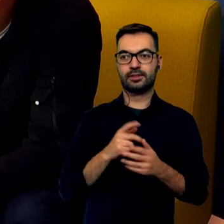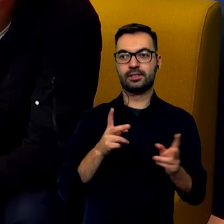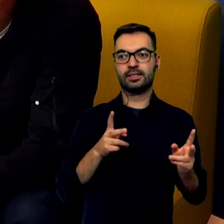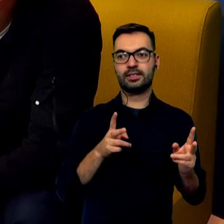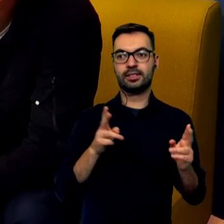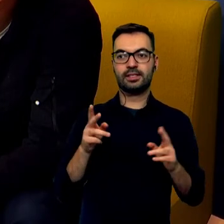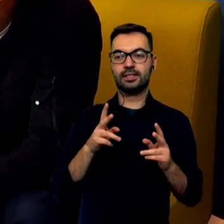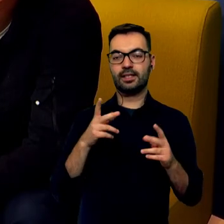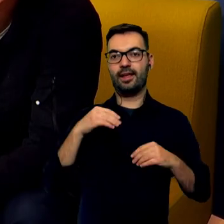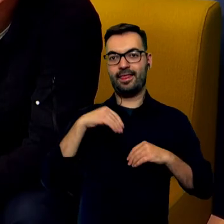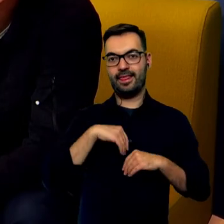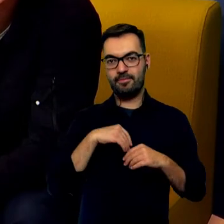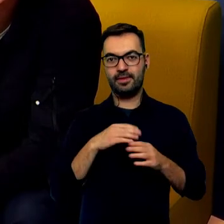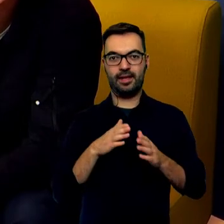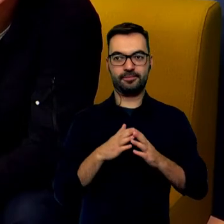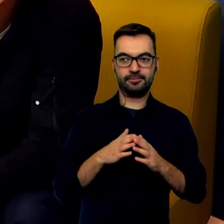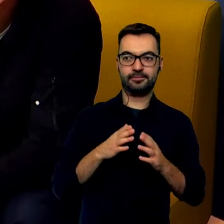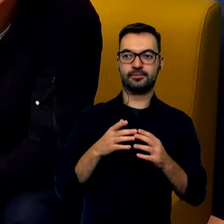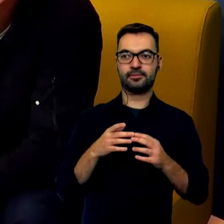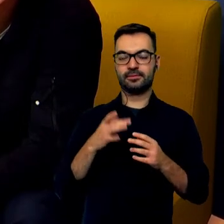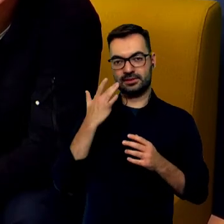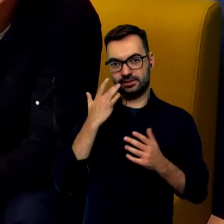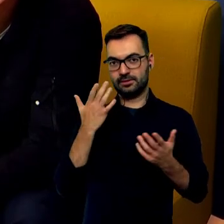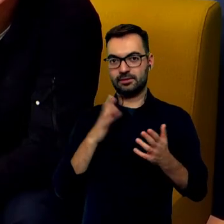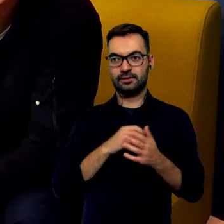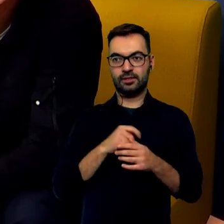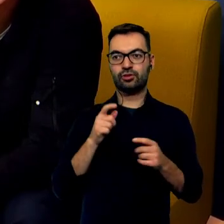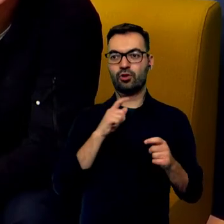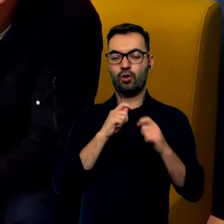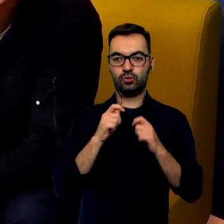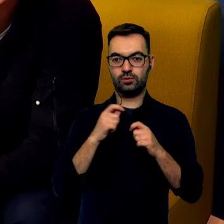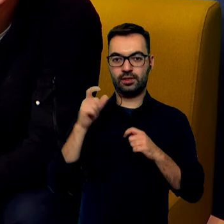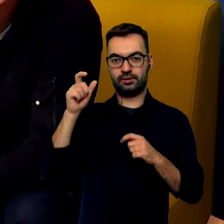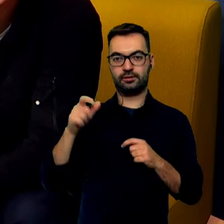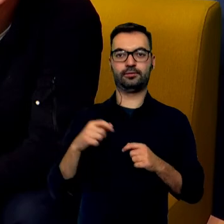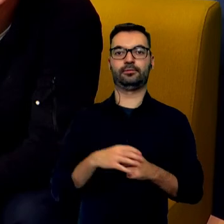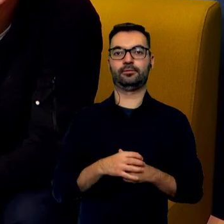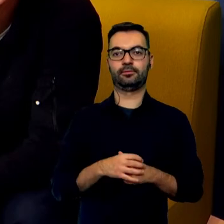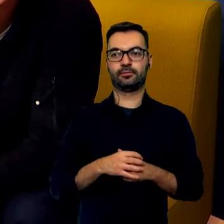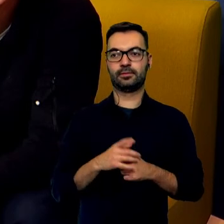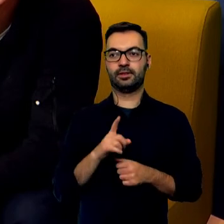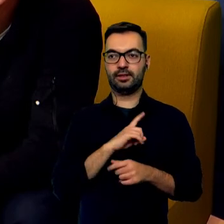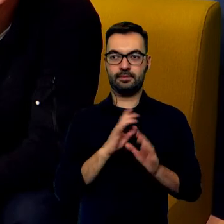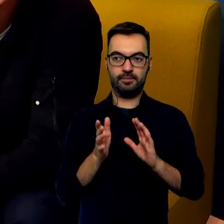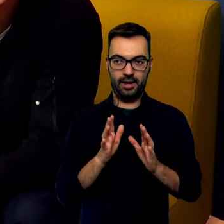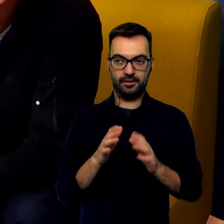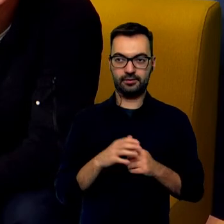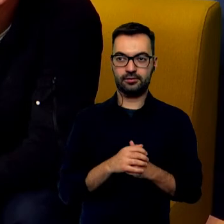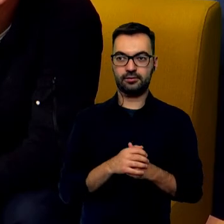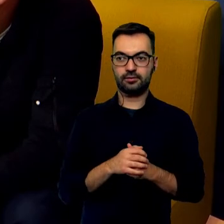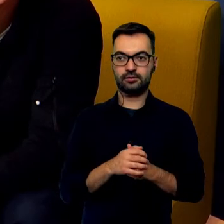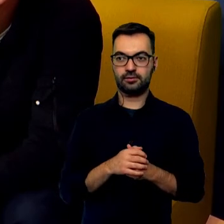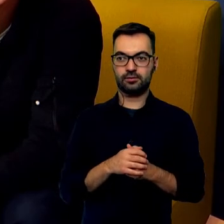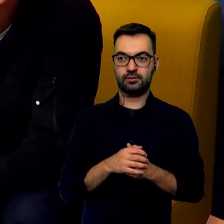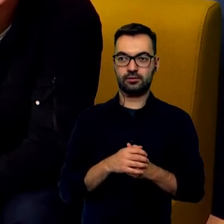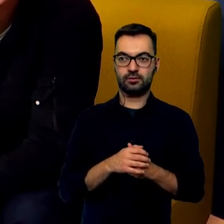scenami intymnymi i jest taki konsultant, który dba o to, to jest wszystko w porządku,